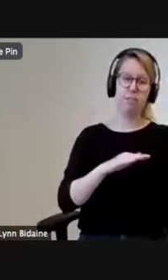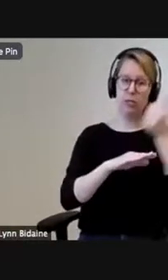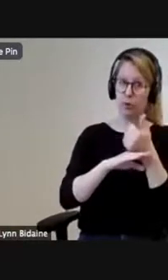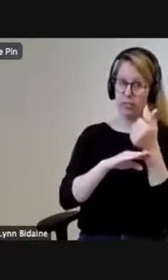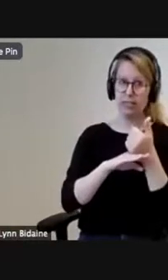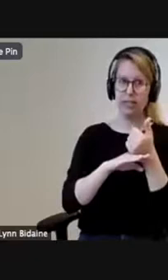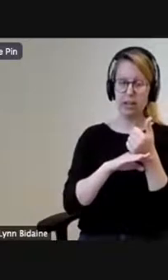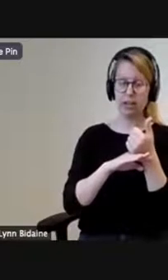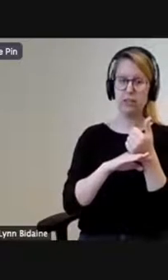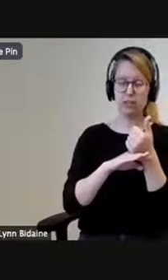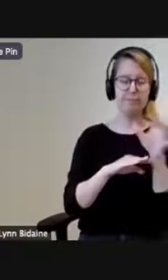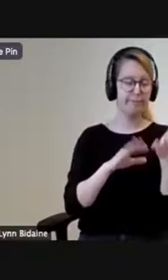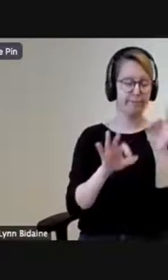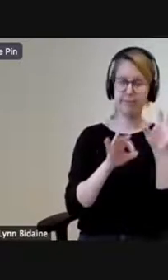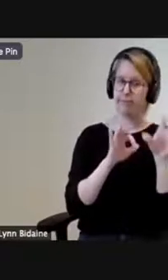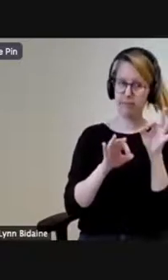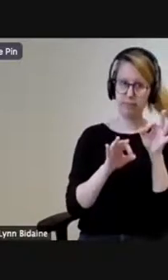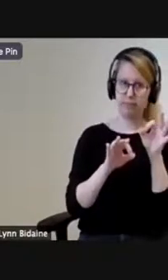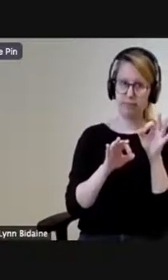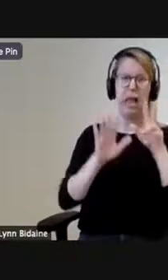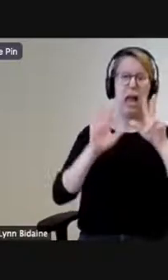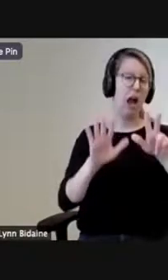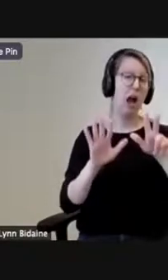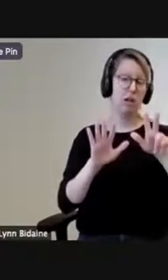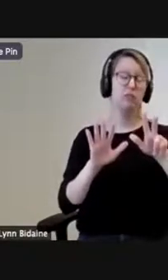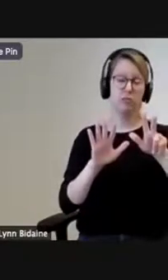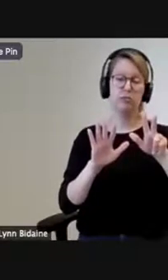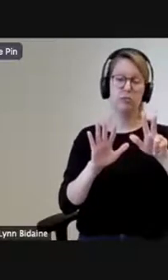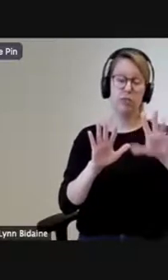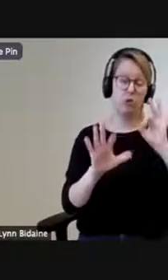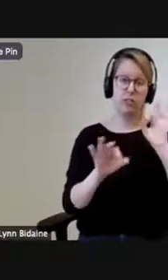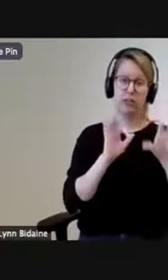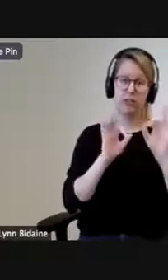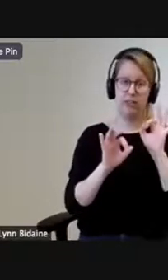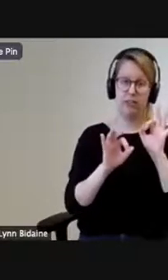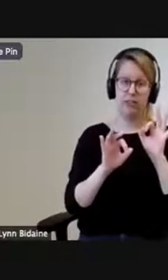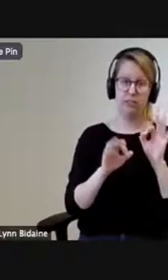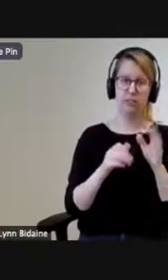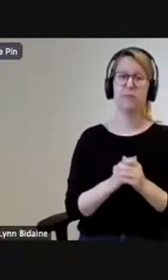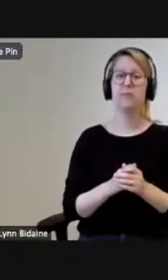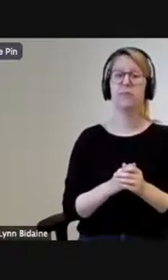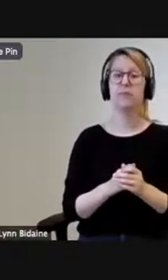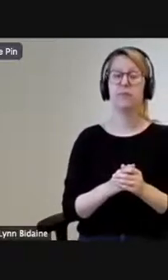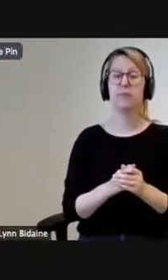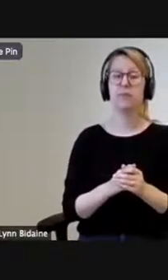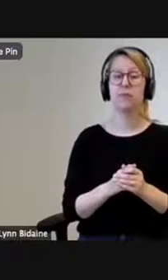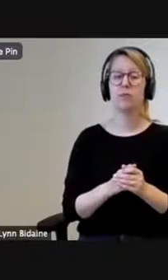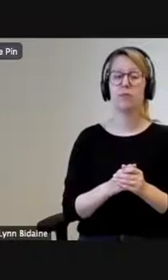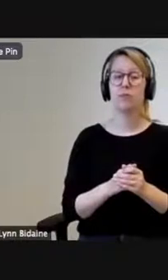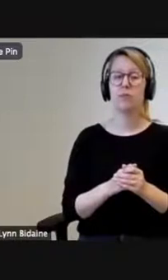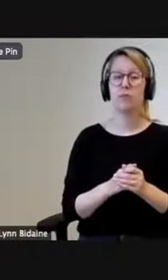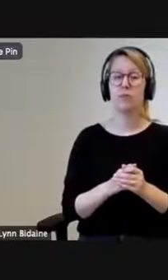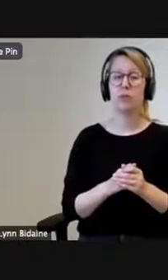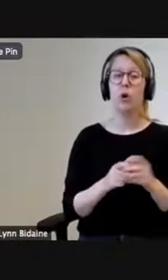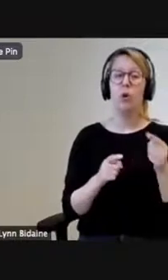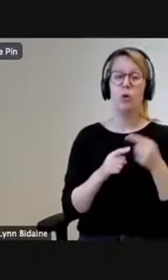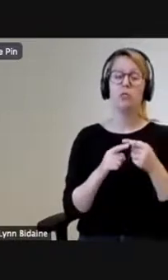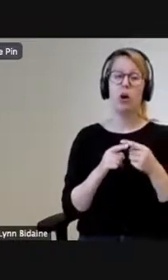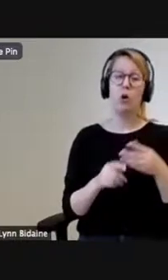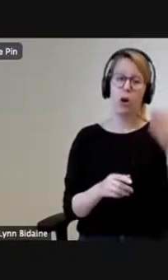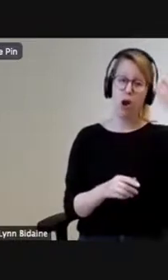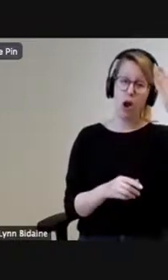et à travers aussi le nombre, les actions en matière d'initiatives phares. Il y a 7 initiatives